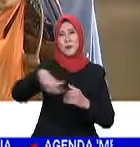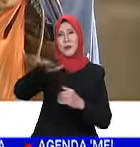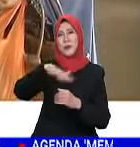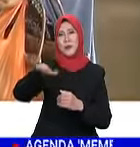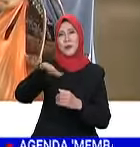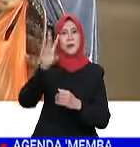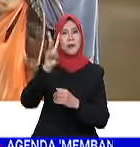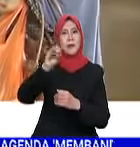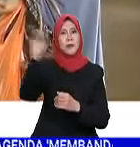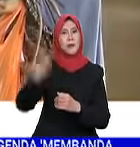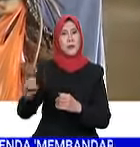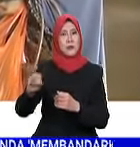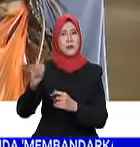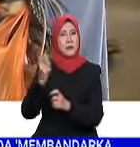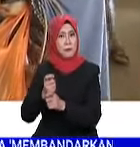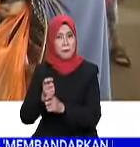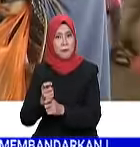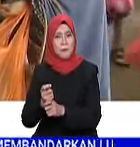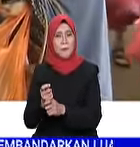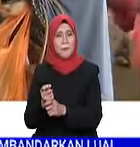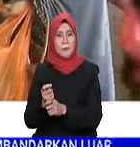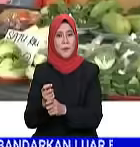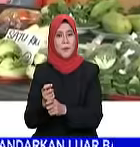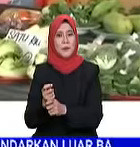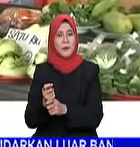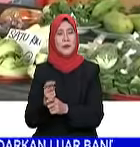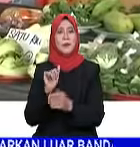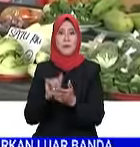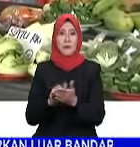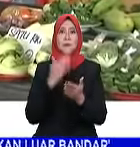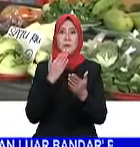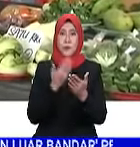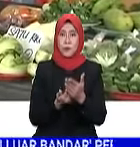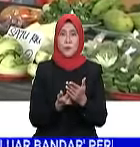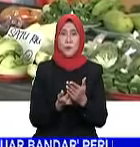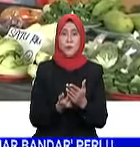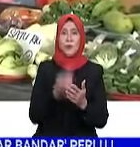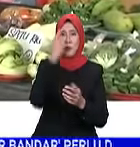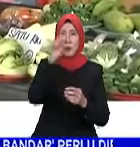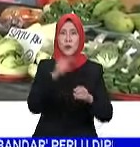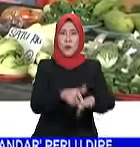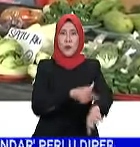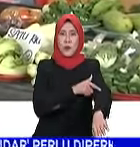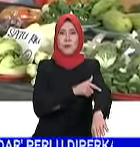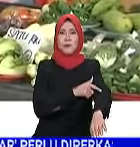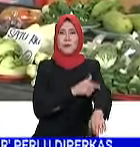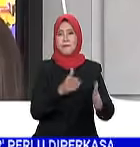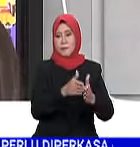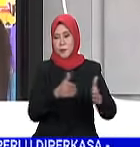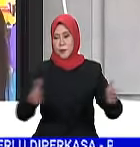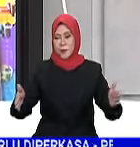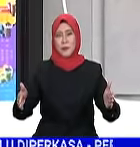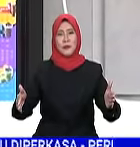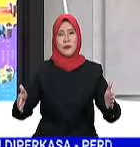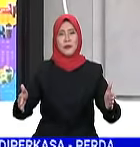daripada 6%, maka saya rasa itu satu yang bagus dari segi untuk long term, untuk resilient dari